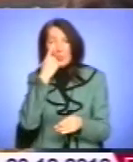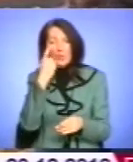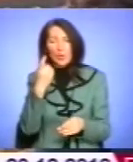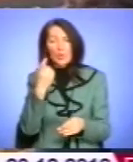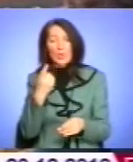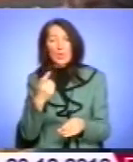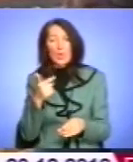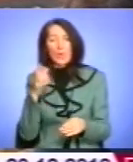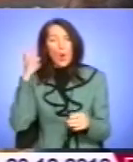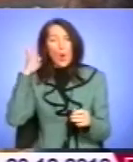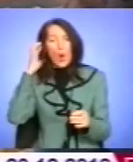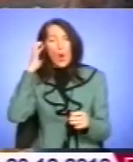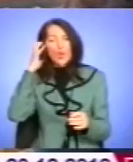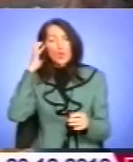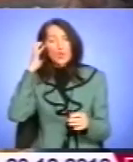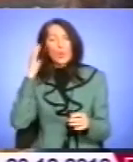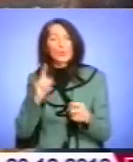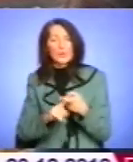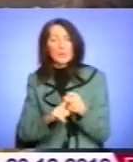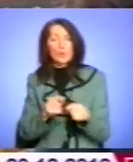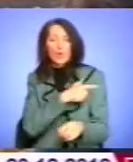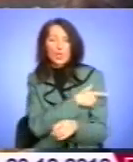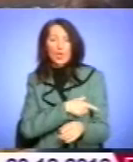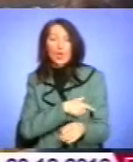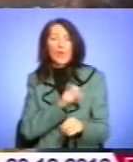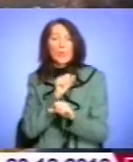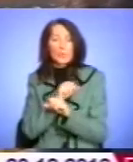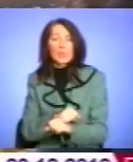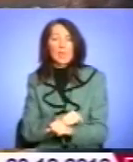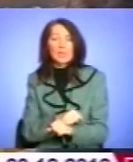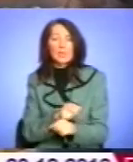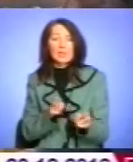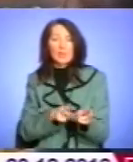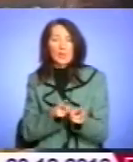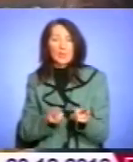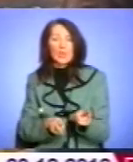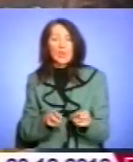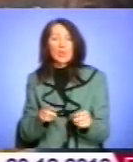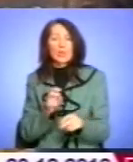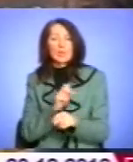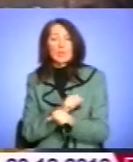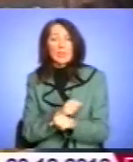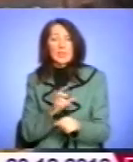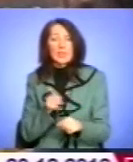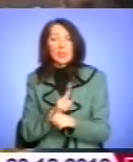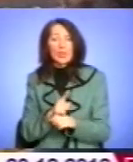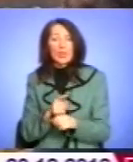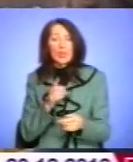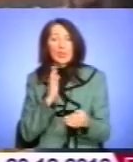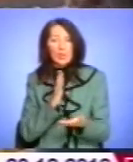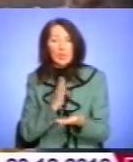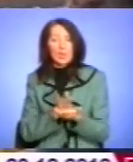повідомлення по гучномовному зв'язку черговими по станції, а по вокзалу станції Тернопіль здійснюється гучномовний